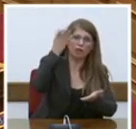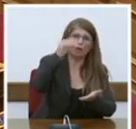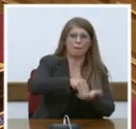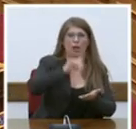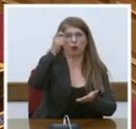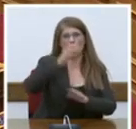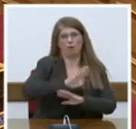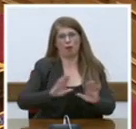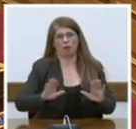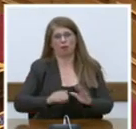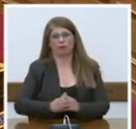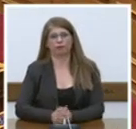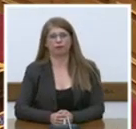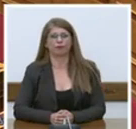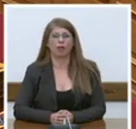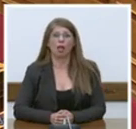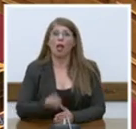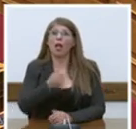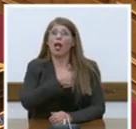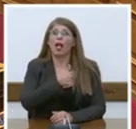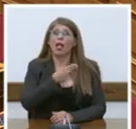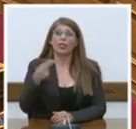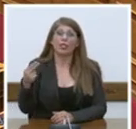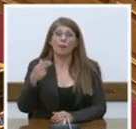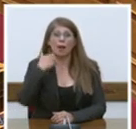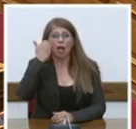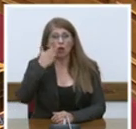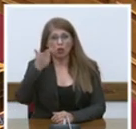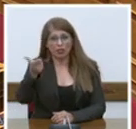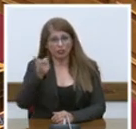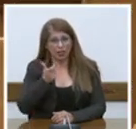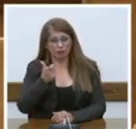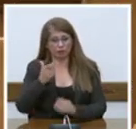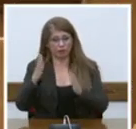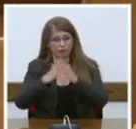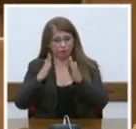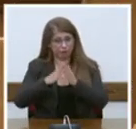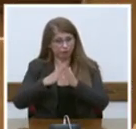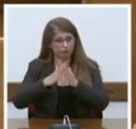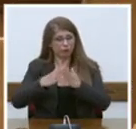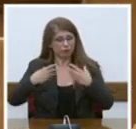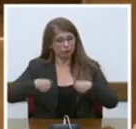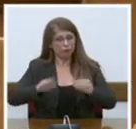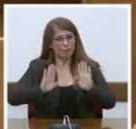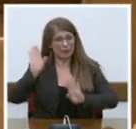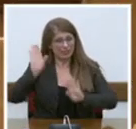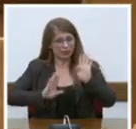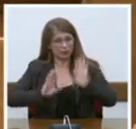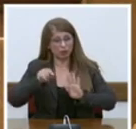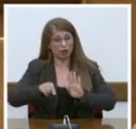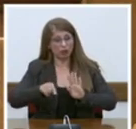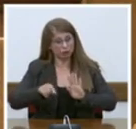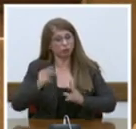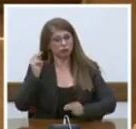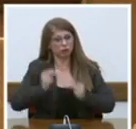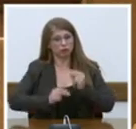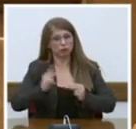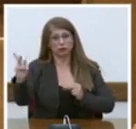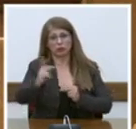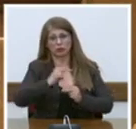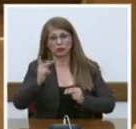Το θέμα των πληστηριασμών και των κόκκινων δανείων είναι μια ακόμη ανοιχτή πληγή της κοινωνίας που προξενεί όλο και